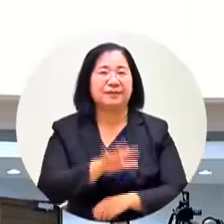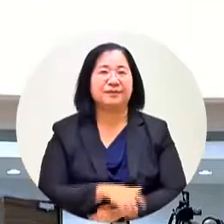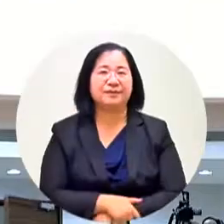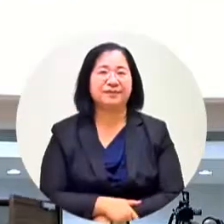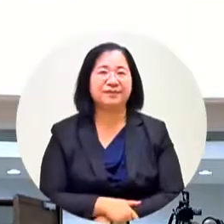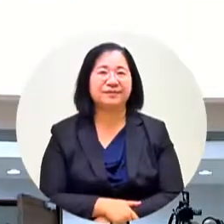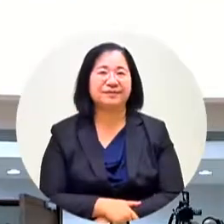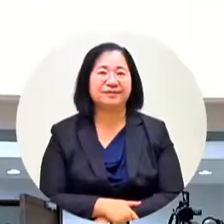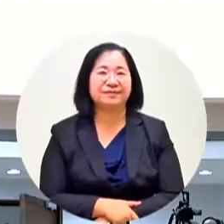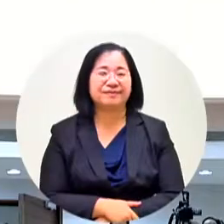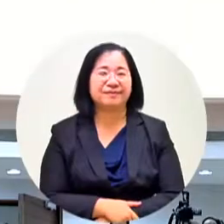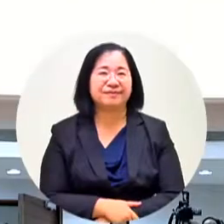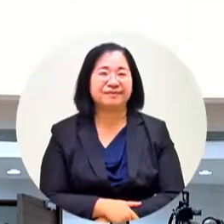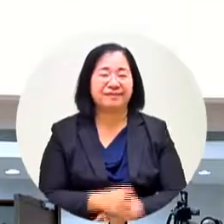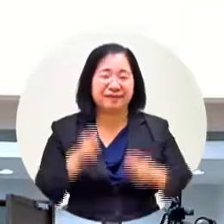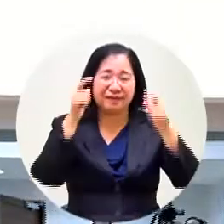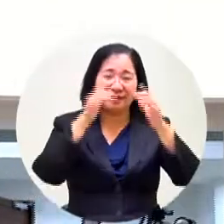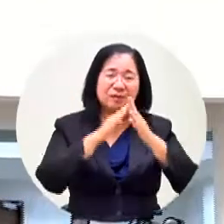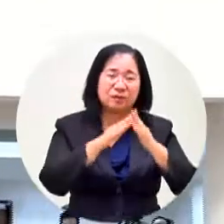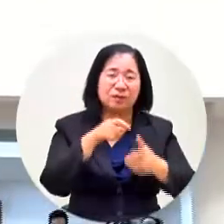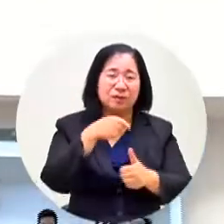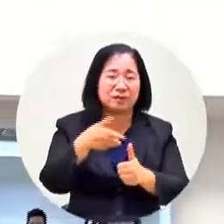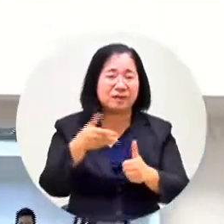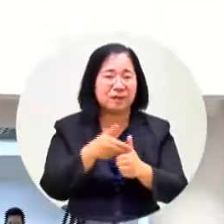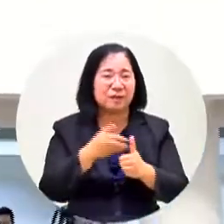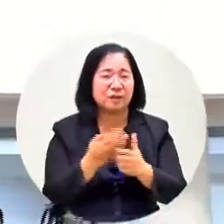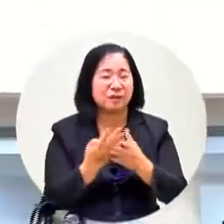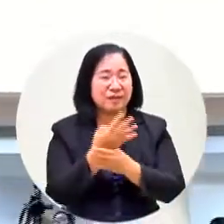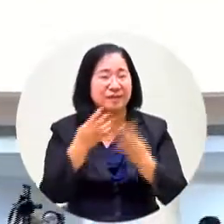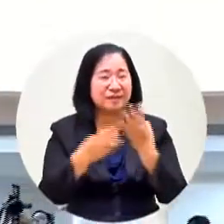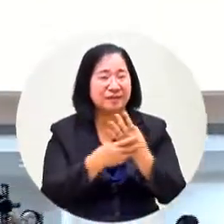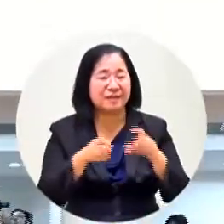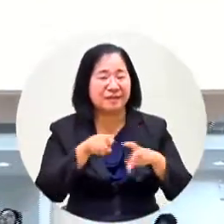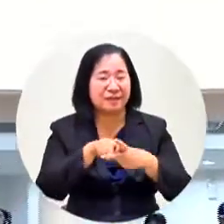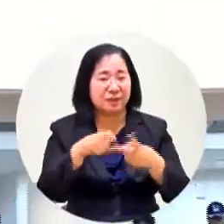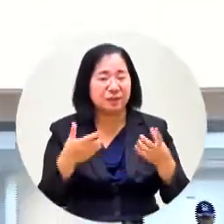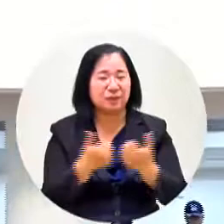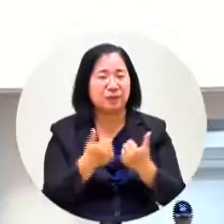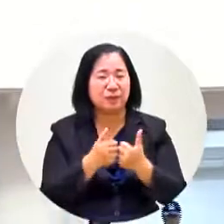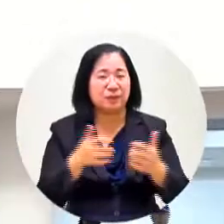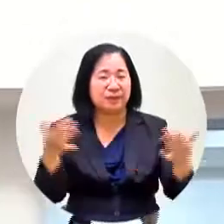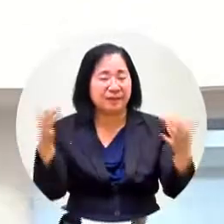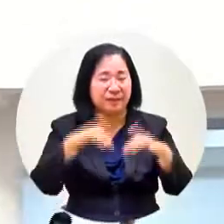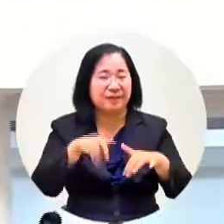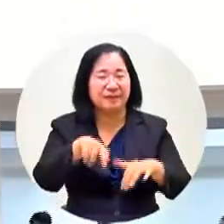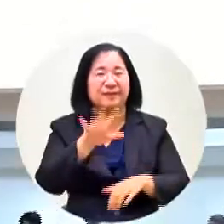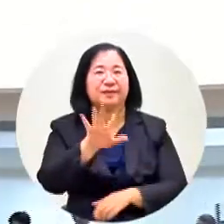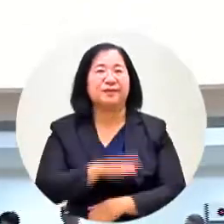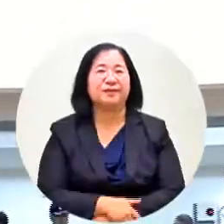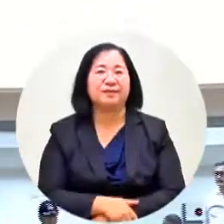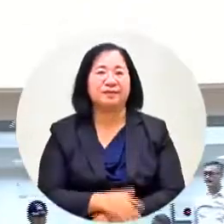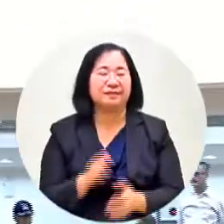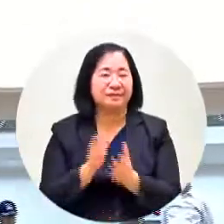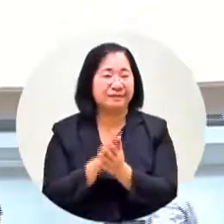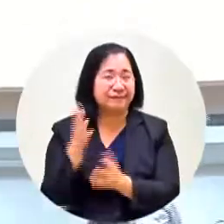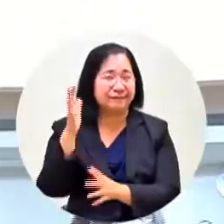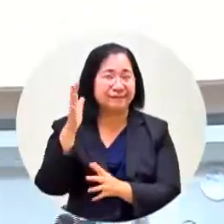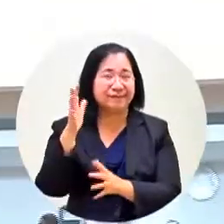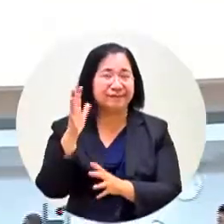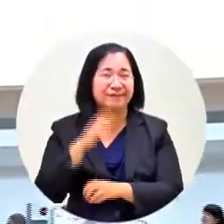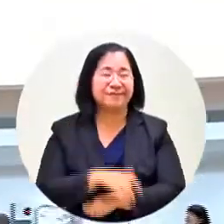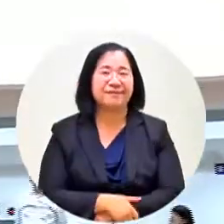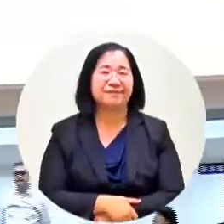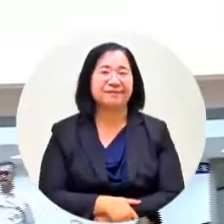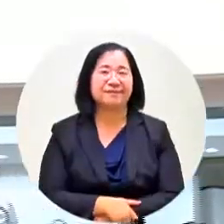来，那个现在哈，向大家报告，现在旁听席有国立台东大